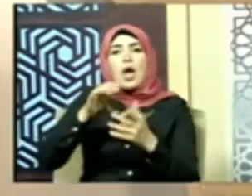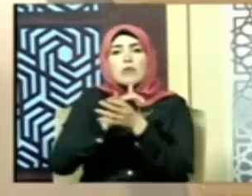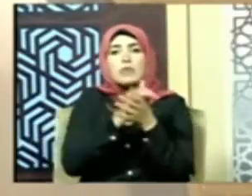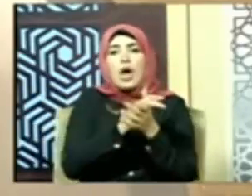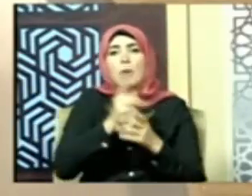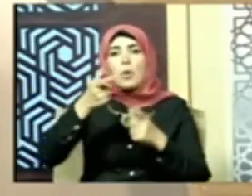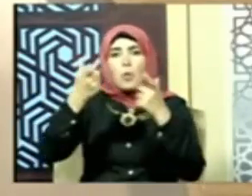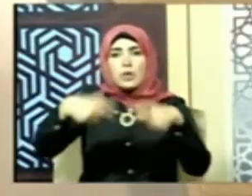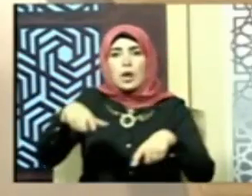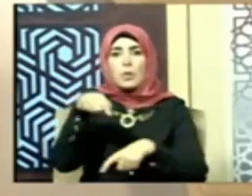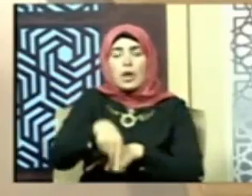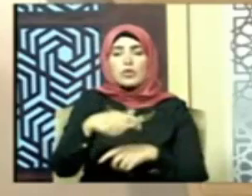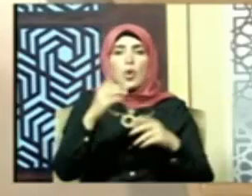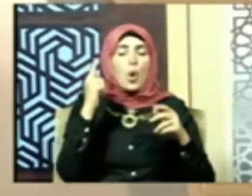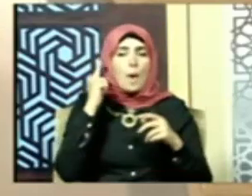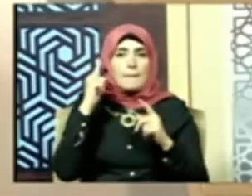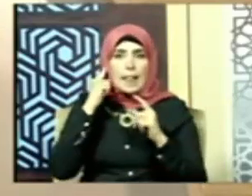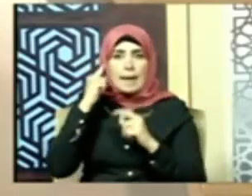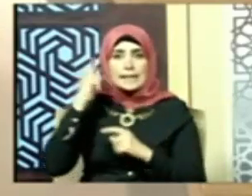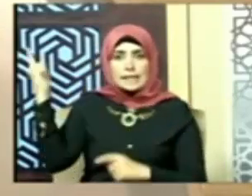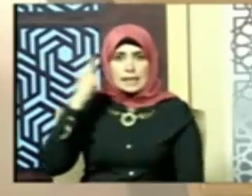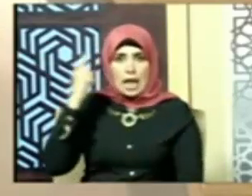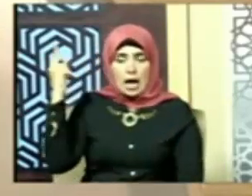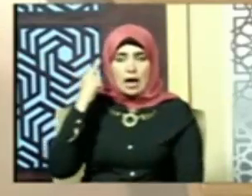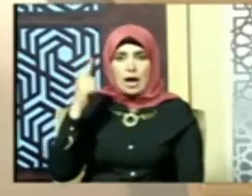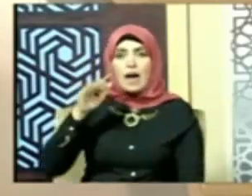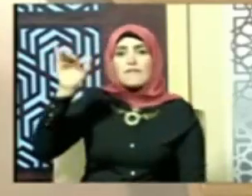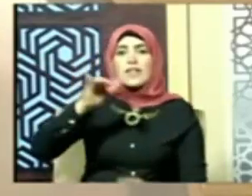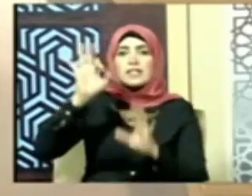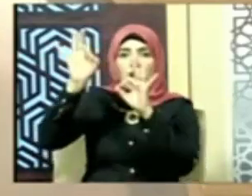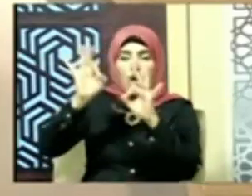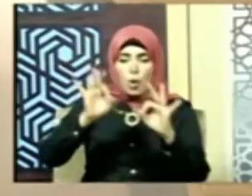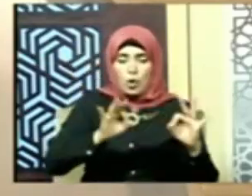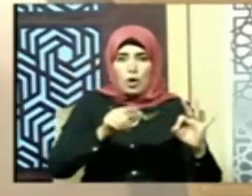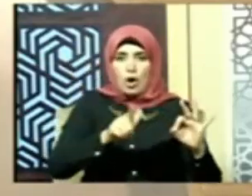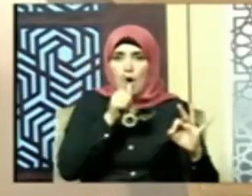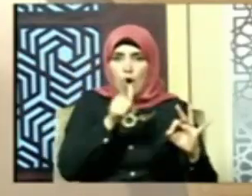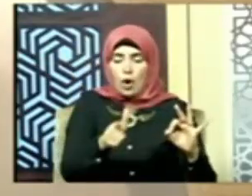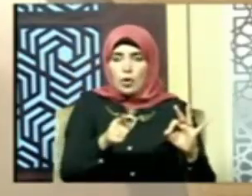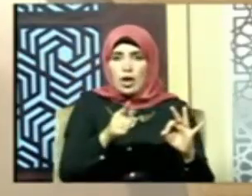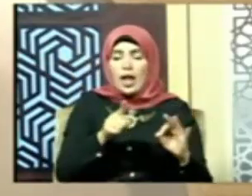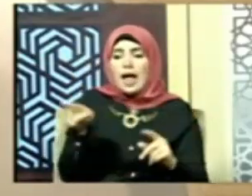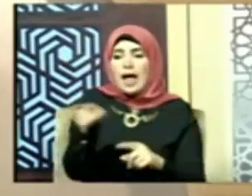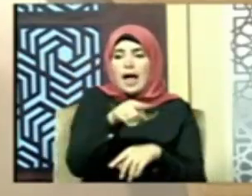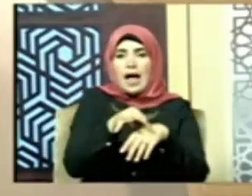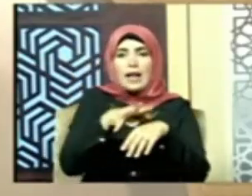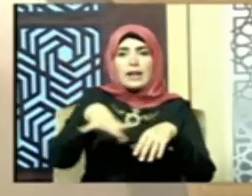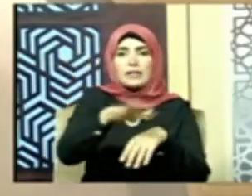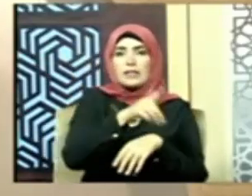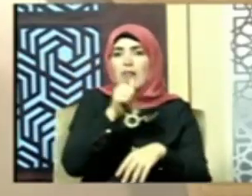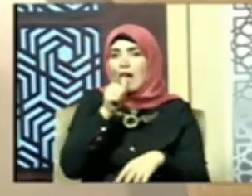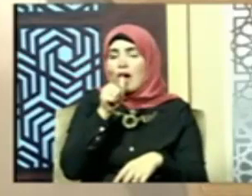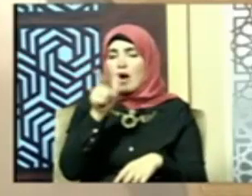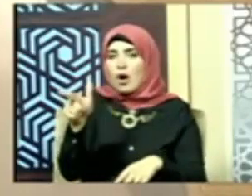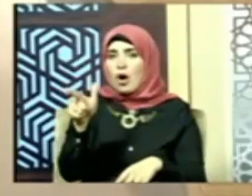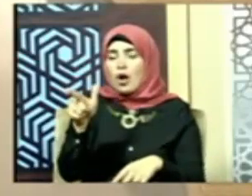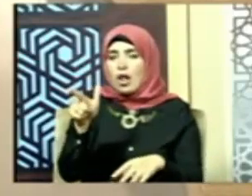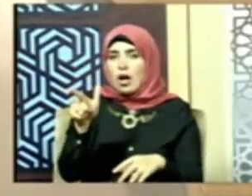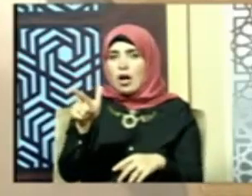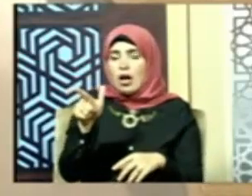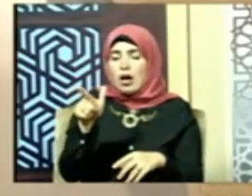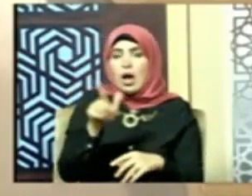ودولته بالمدينة المنورة، فنزل قول الله تعالى الذين قال لهم